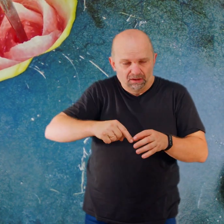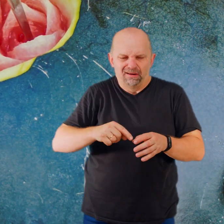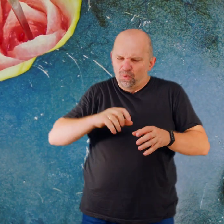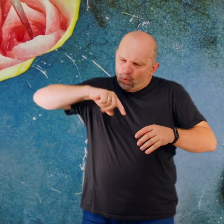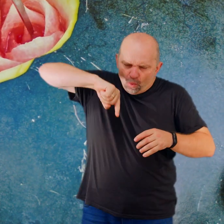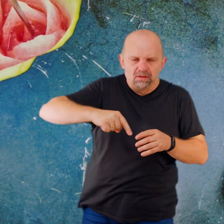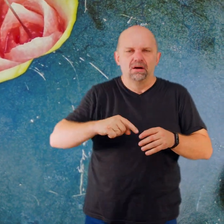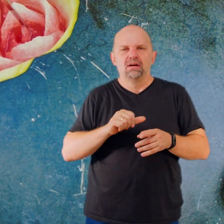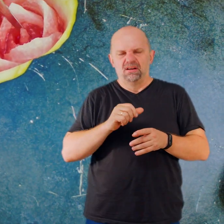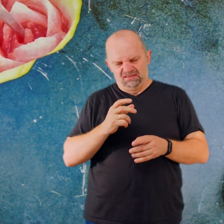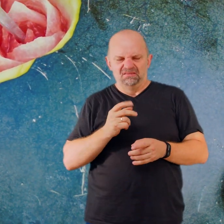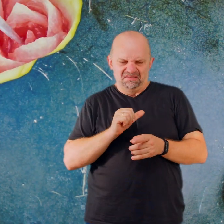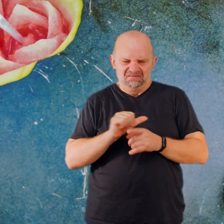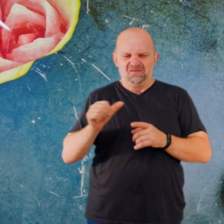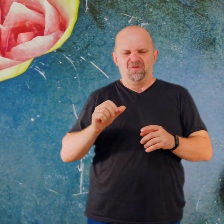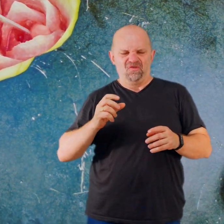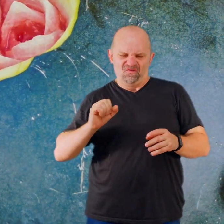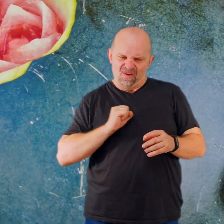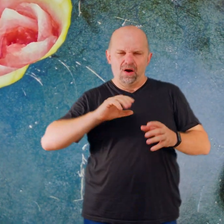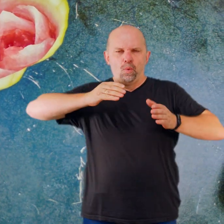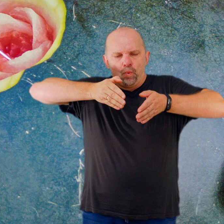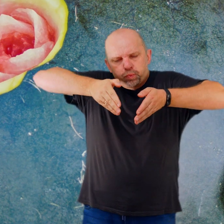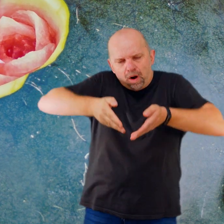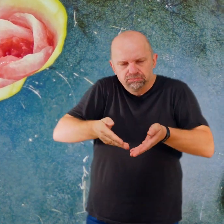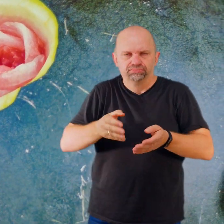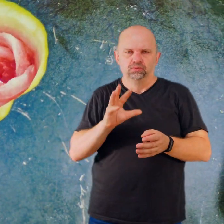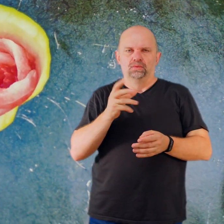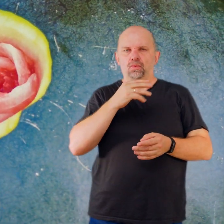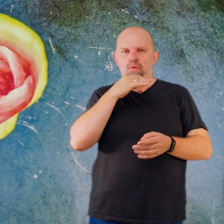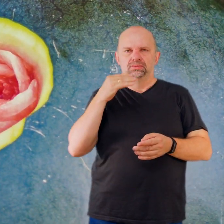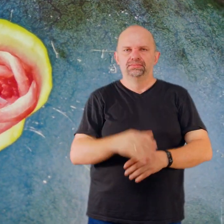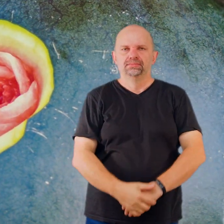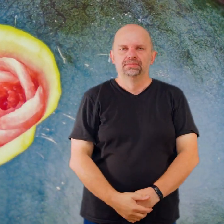I dziurka na środku naszej róży spowoduje taką fajną, piękną głębię.